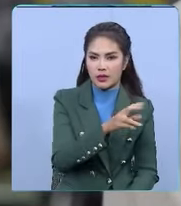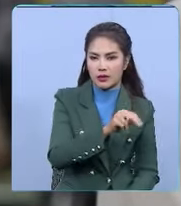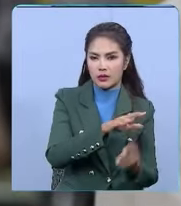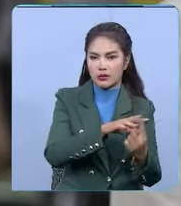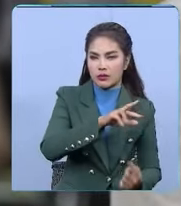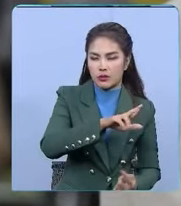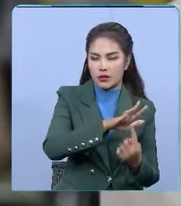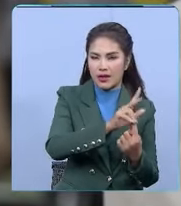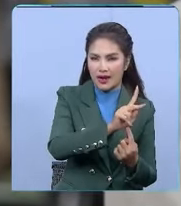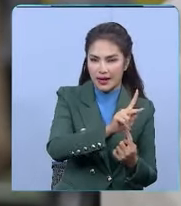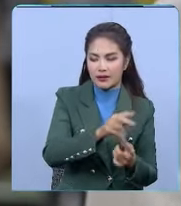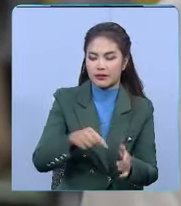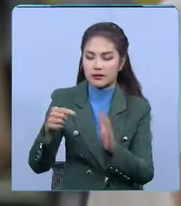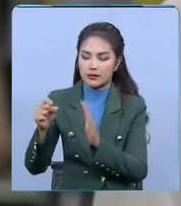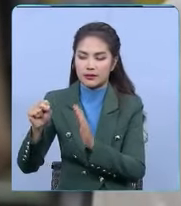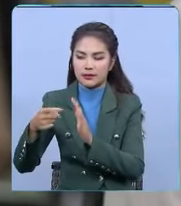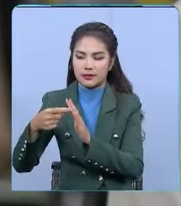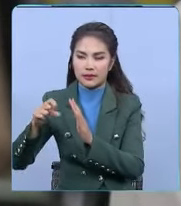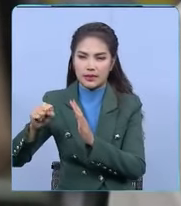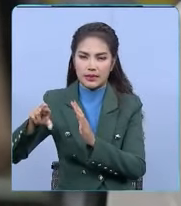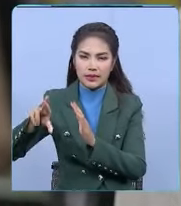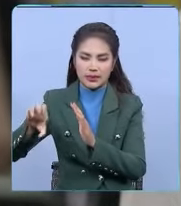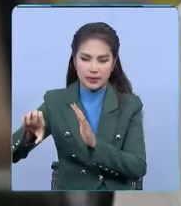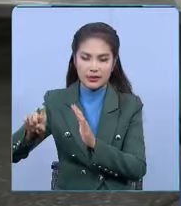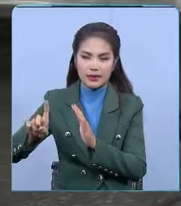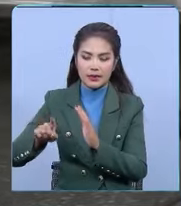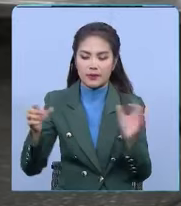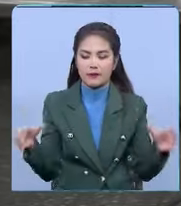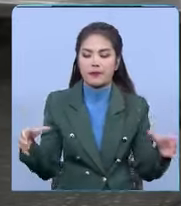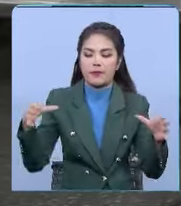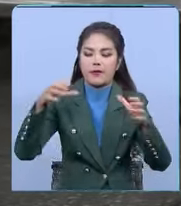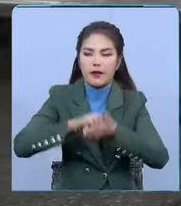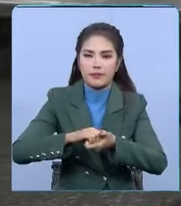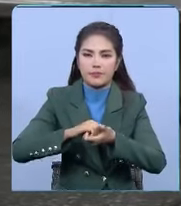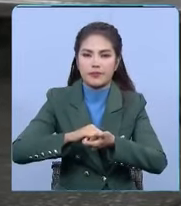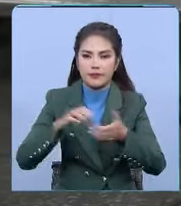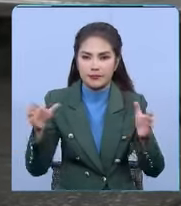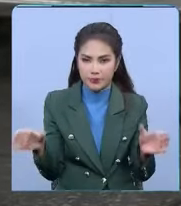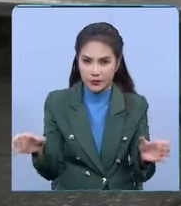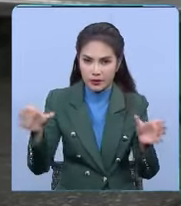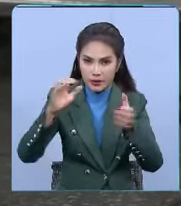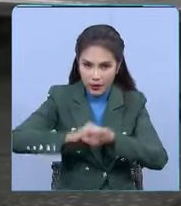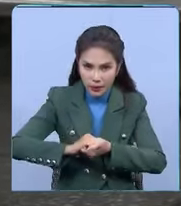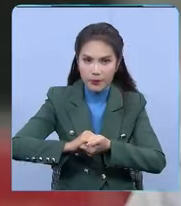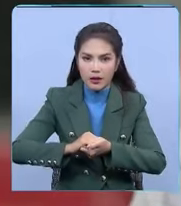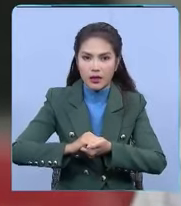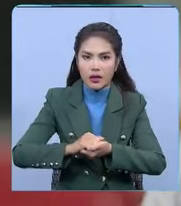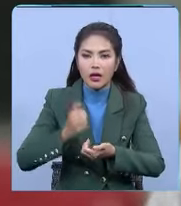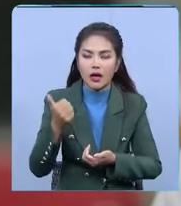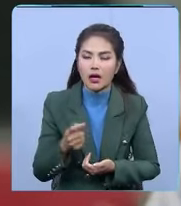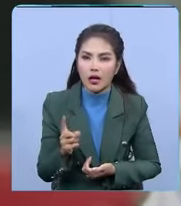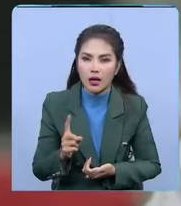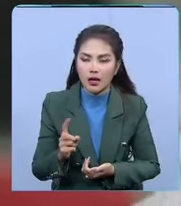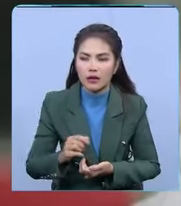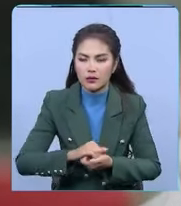ายที่เปิดใจออกมาอีกรอบหนึ่งว่าต้องเอาสองขั้วนี้มาร่วมกันให้ได้โดยลุงป้อมคิดว่าจะสามารถเอามาร่วมกันยังไงได้ คือร่วมกันนี่ผมห